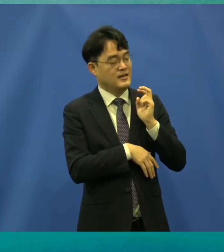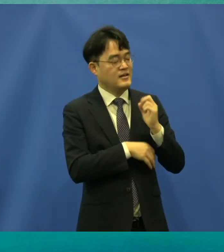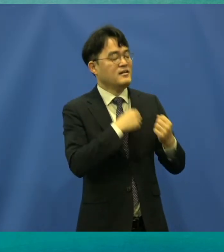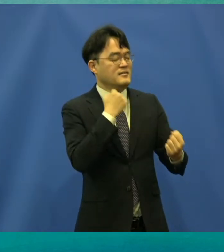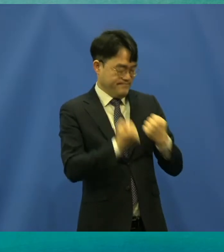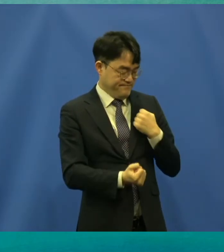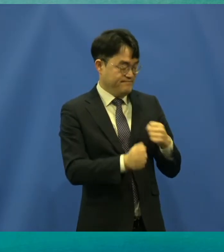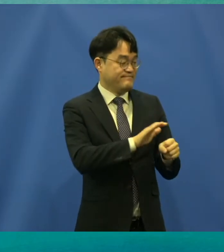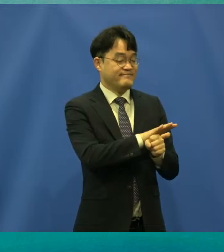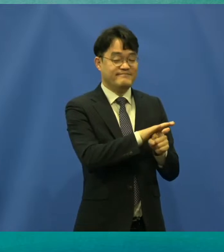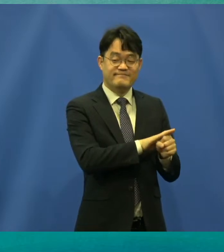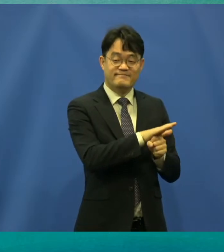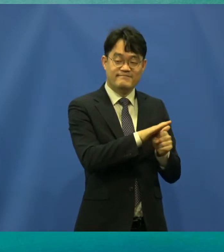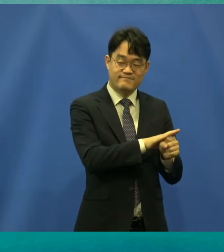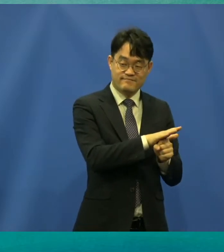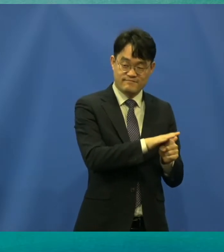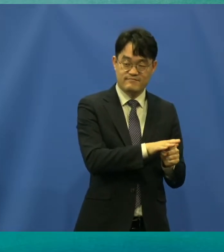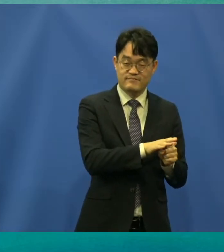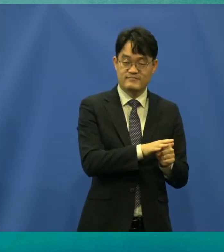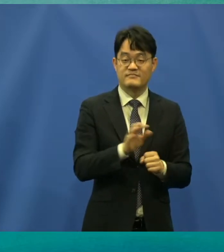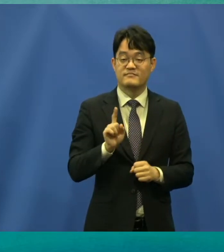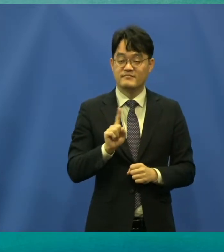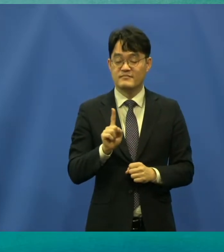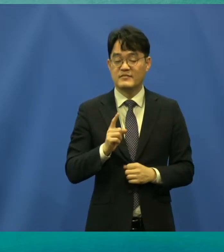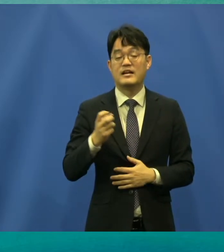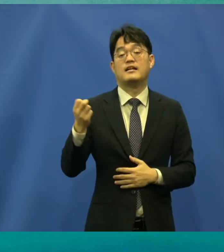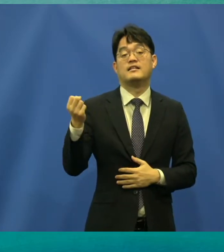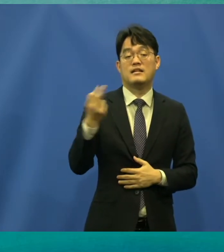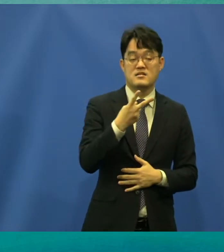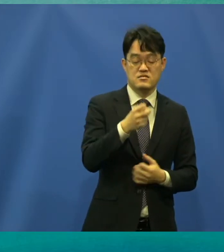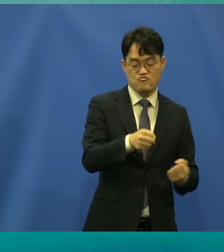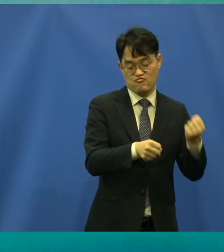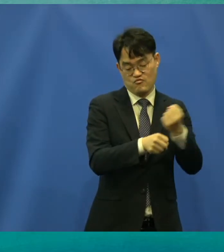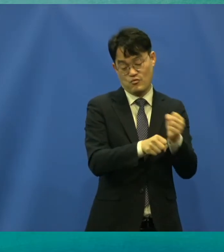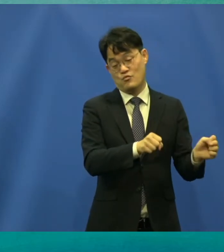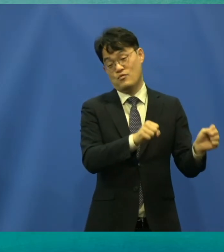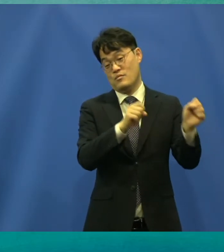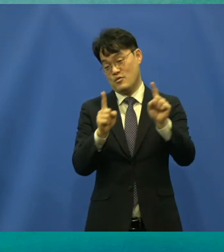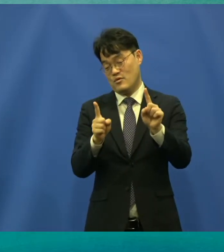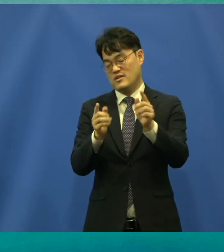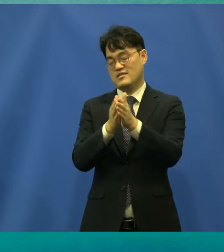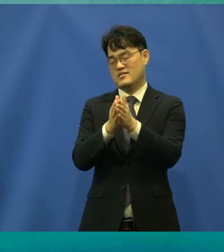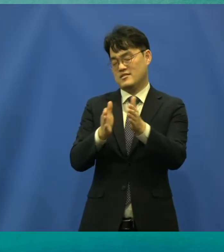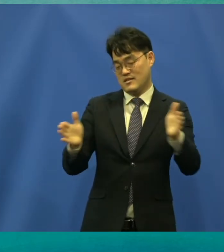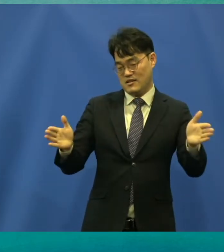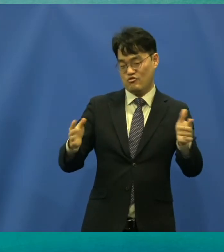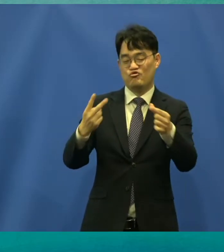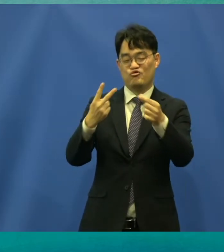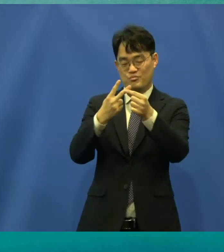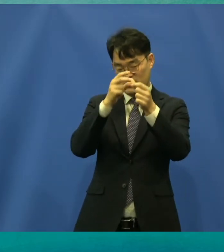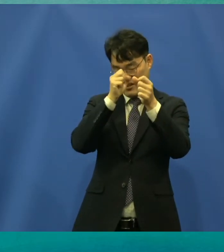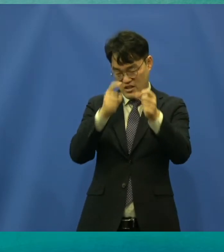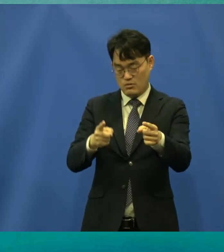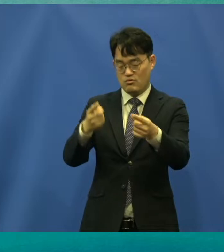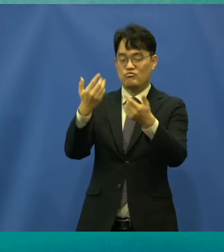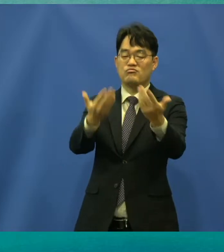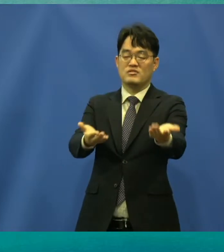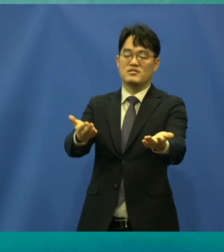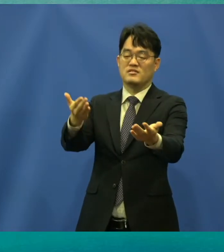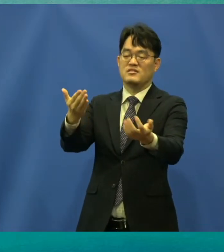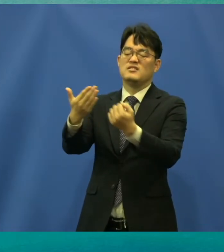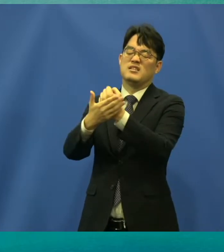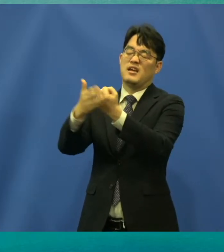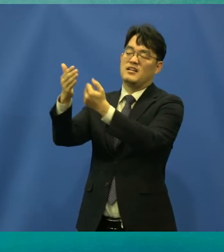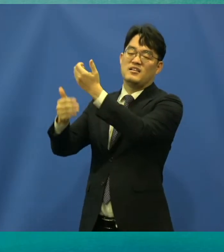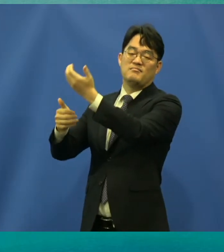우리 모두는 다시 시작하게 하시는 하나님의 은혜를 받은 사람이죠. 우리의 공동체 안에서도 우리가